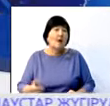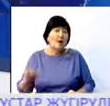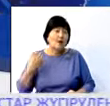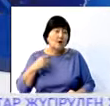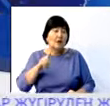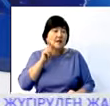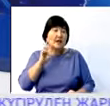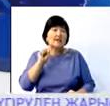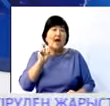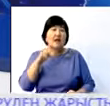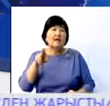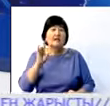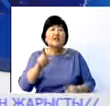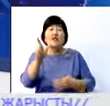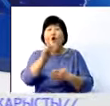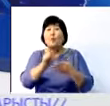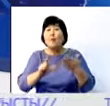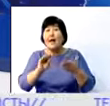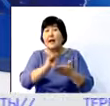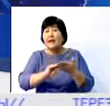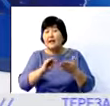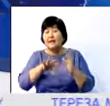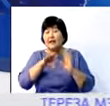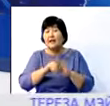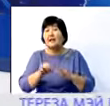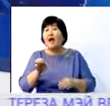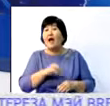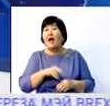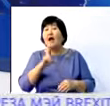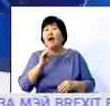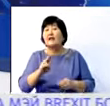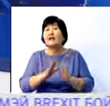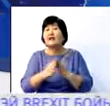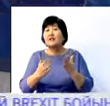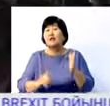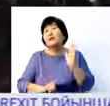Қызылордалық жас ақындардың поэзиясы енген Ақ қанат өлең жинағы жарыққа шықты.